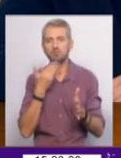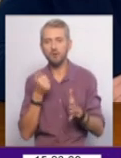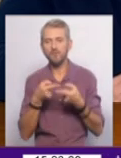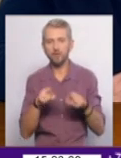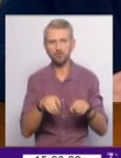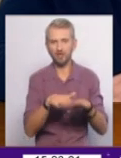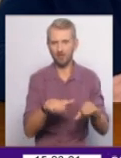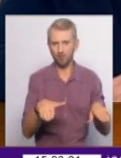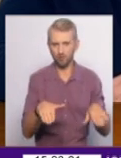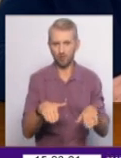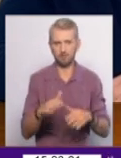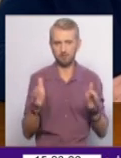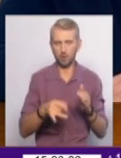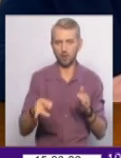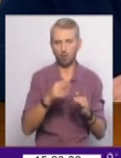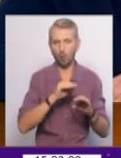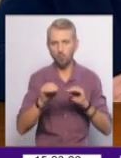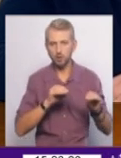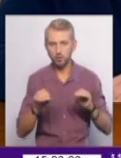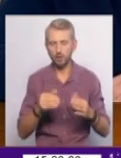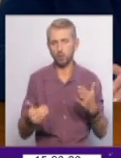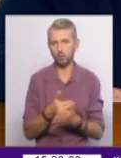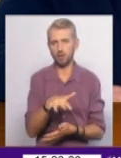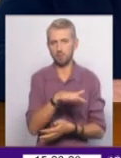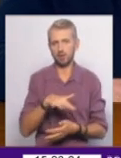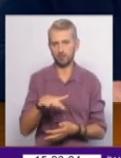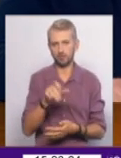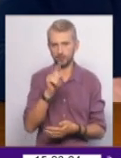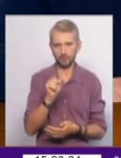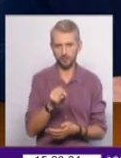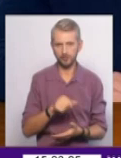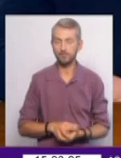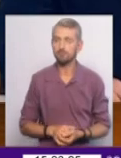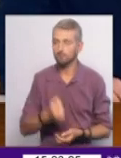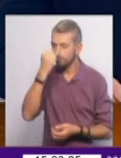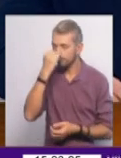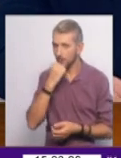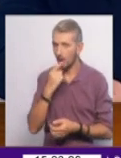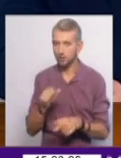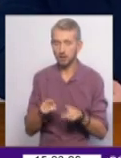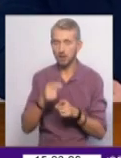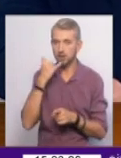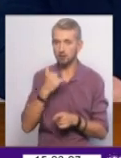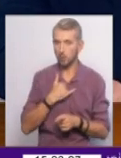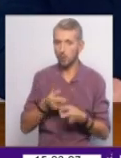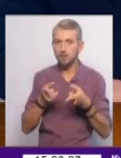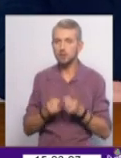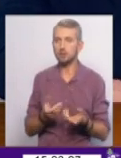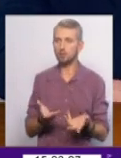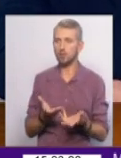садочках мікрорайону облаштування ігрових майданчиків? Дякую. Дуже дякую за такий дзвінок. Дійсно, пане